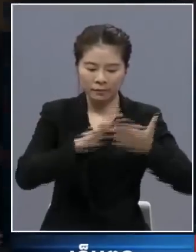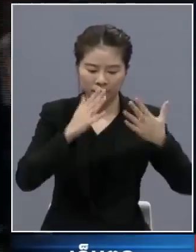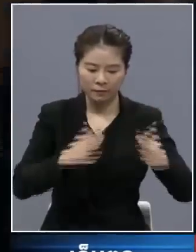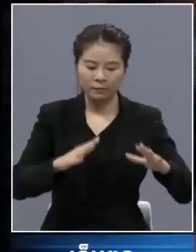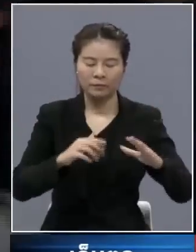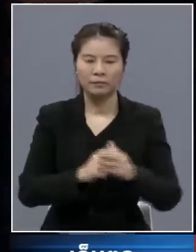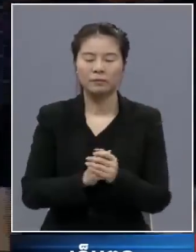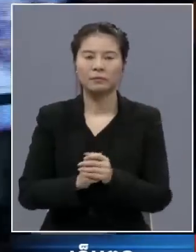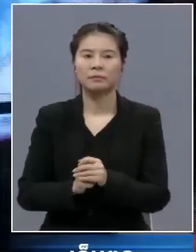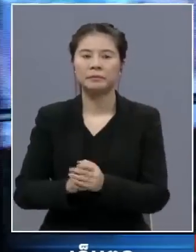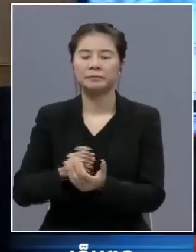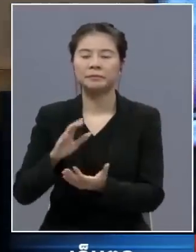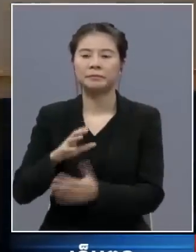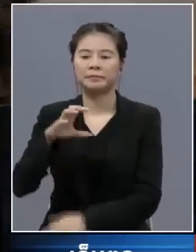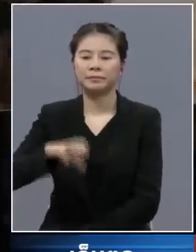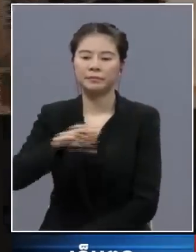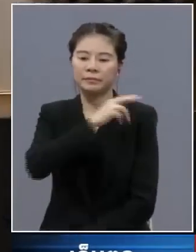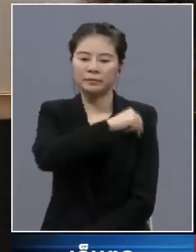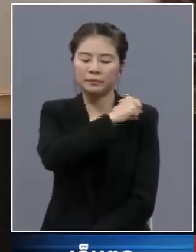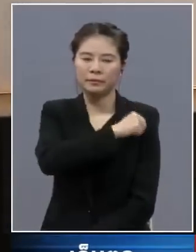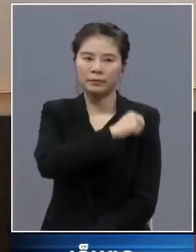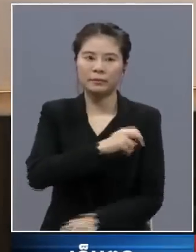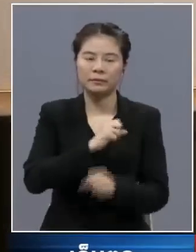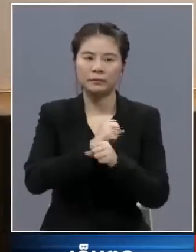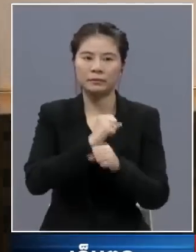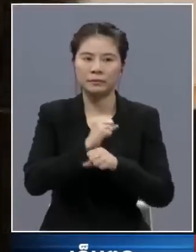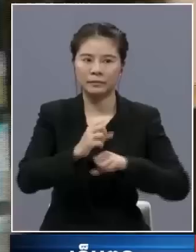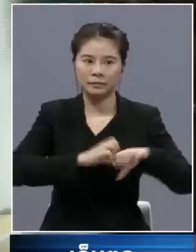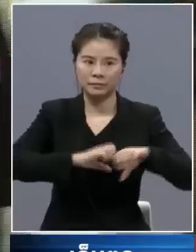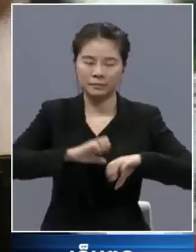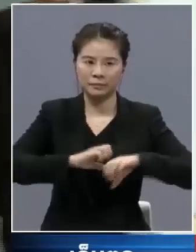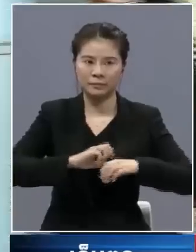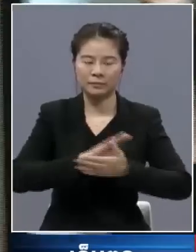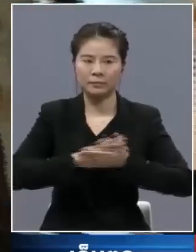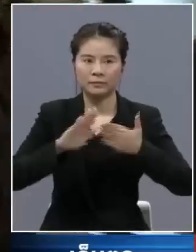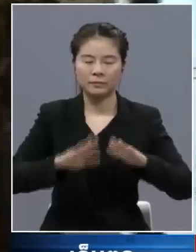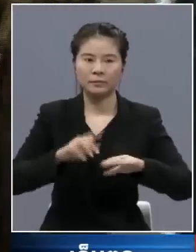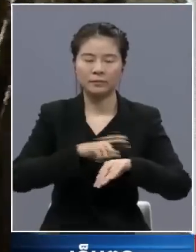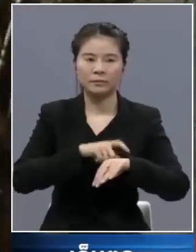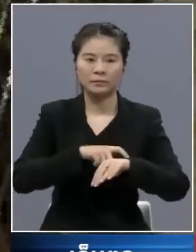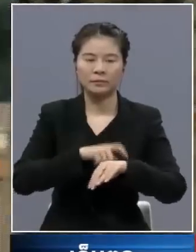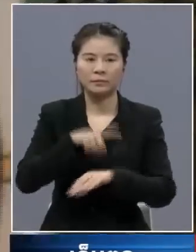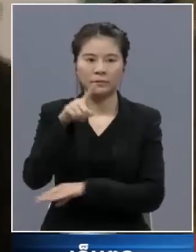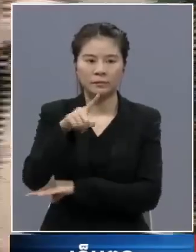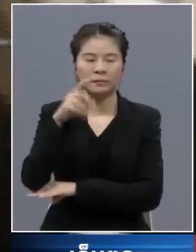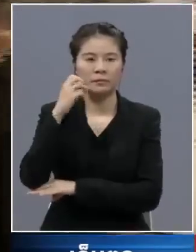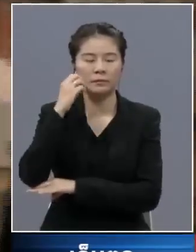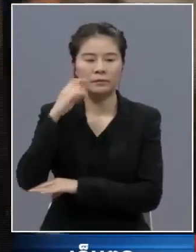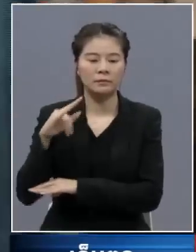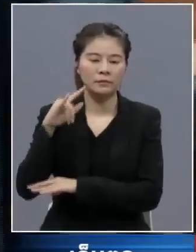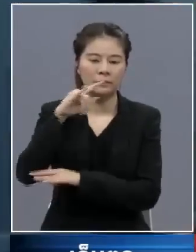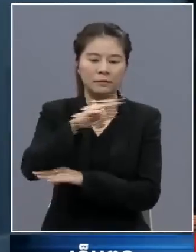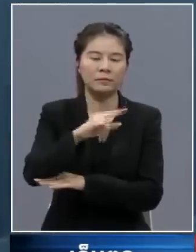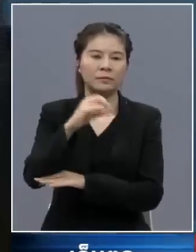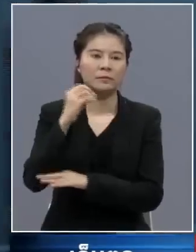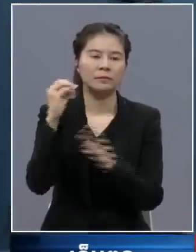ไปที่โรงพยาบาลพิจิตรต่อด้วยแล้วก็ภารกิจจะเสร็จภายในครึ่งวันเช้า 13:00 นก็จะเดินทางกลับทันทีนะครับ ต